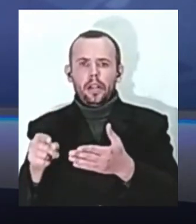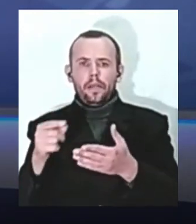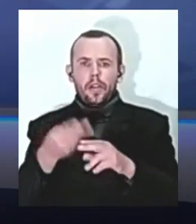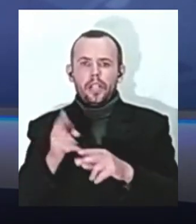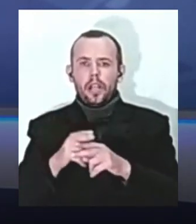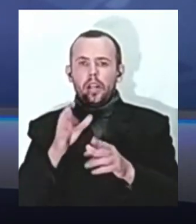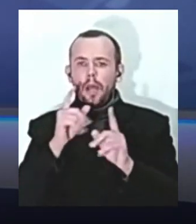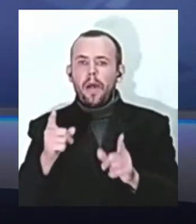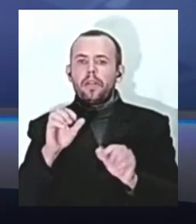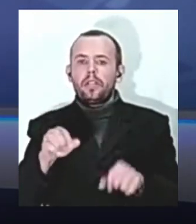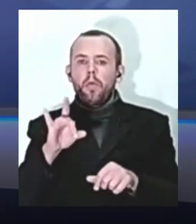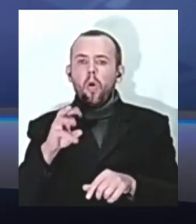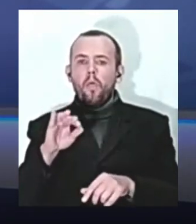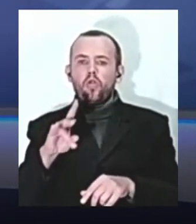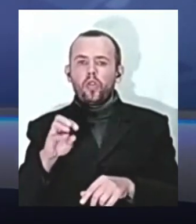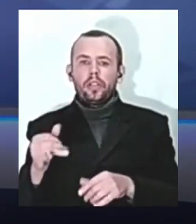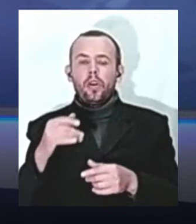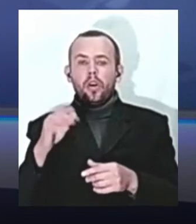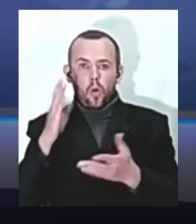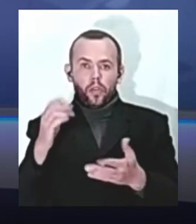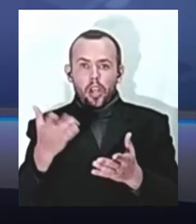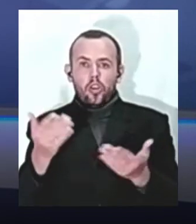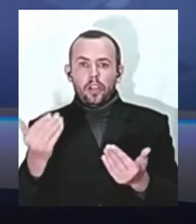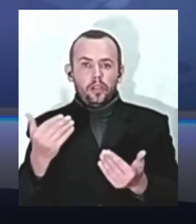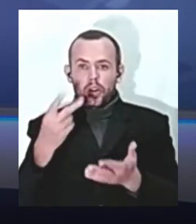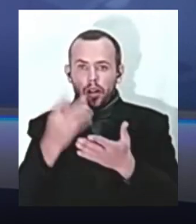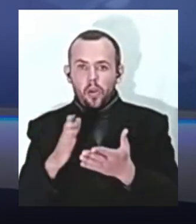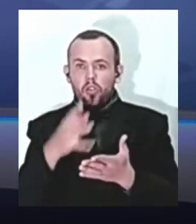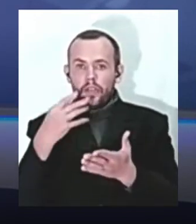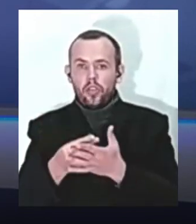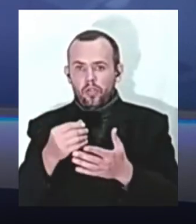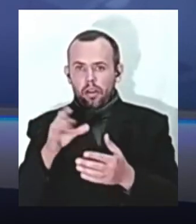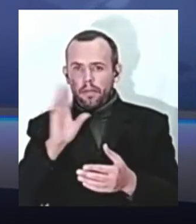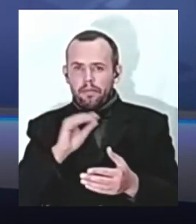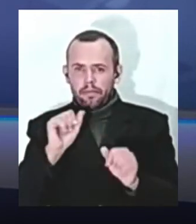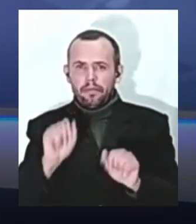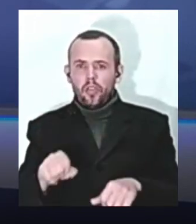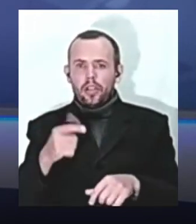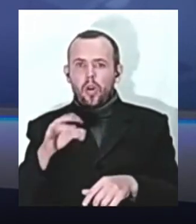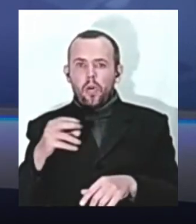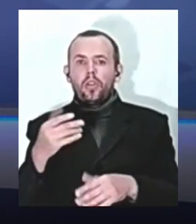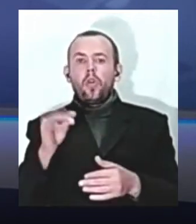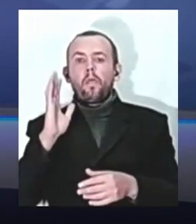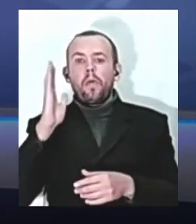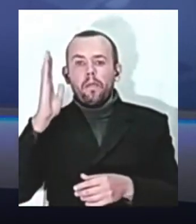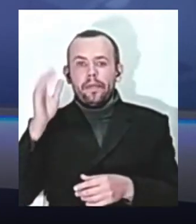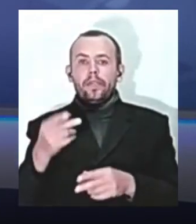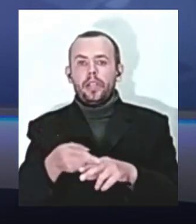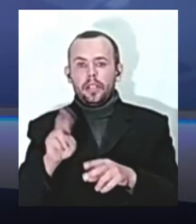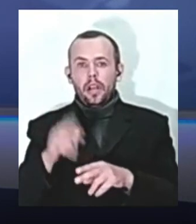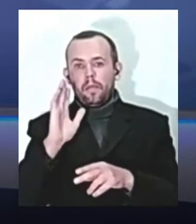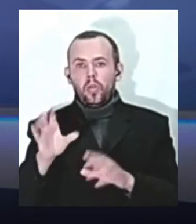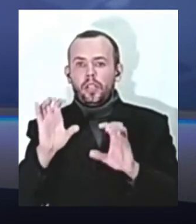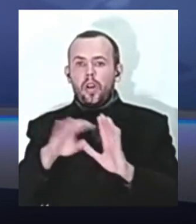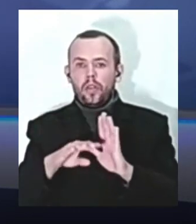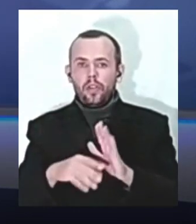спроможність? Хлопці, якщо ви сьогодні не покажете свою спроможність, я звертаюся до громад, то в майбутньому це буде законодавство, воно все одно буде